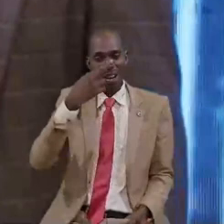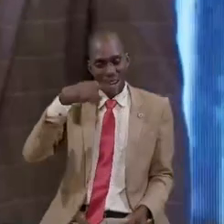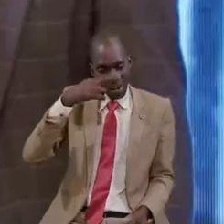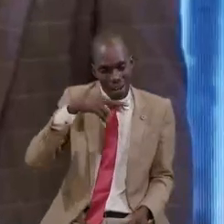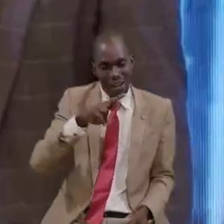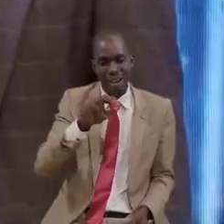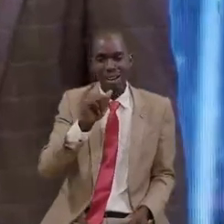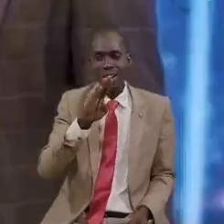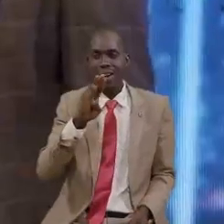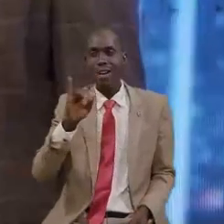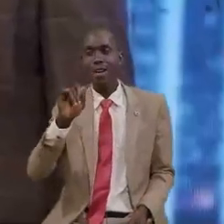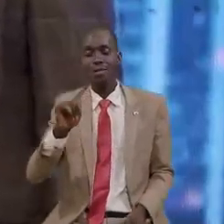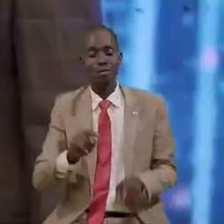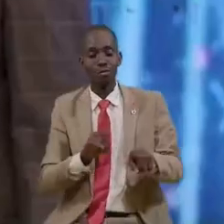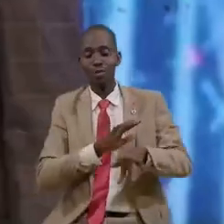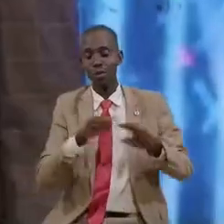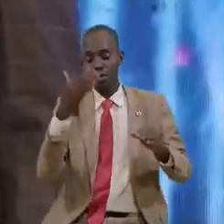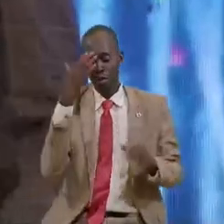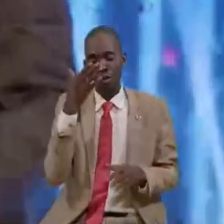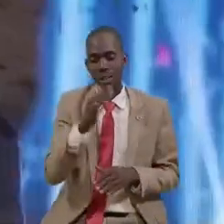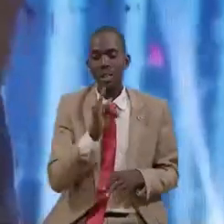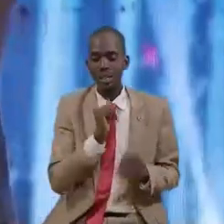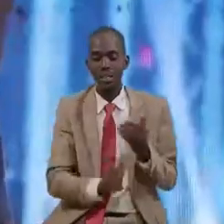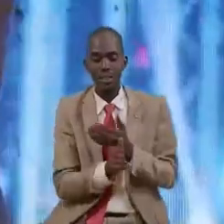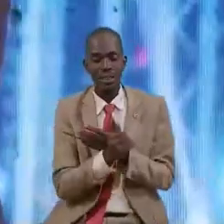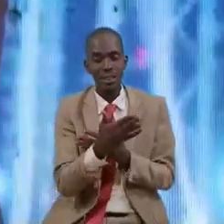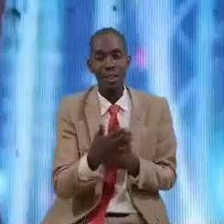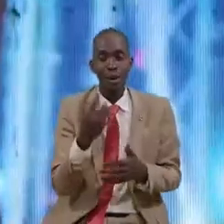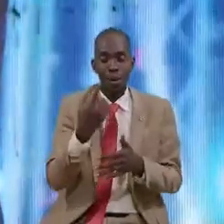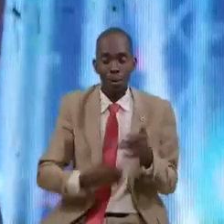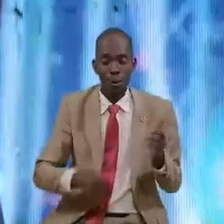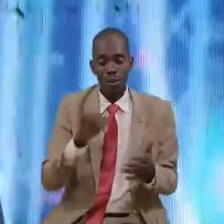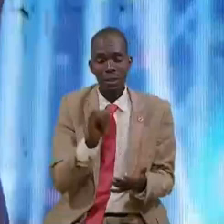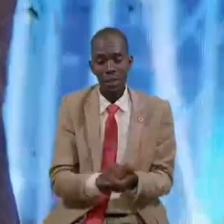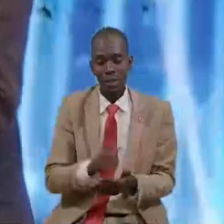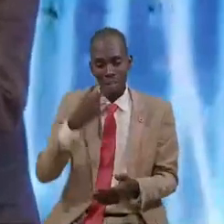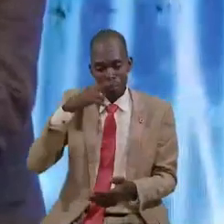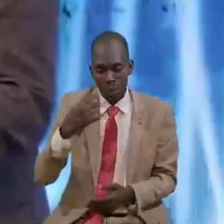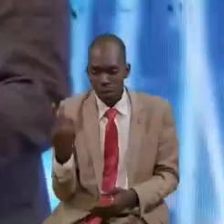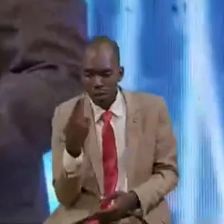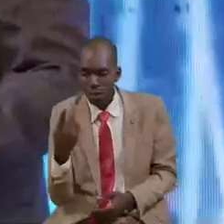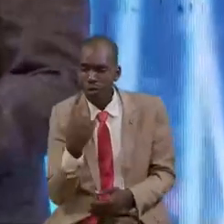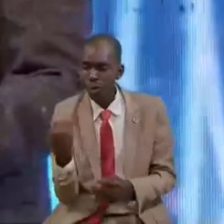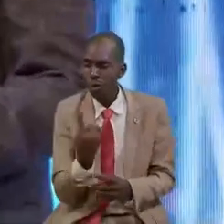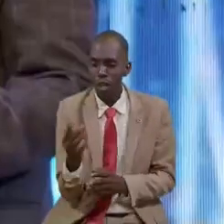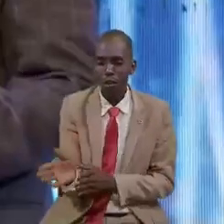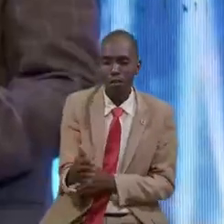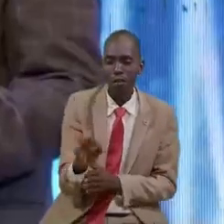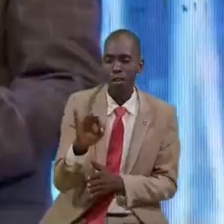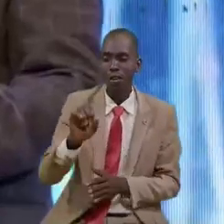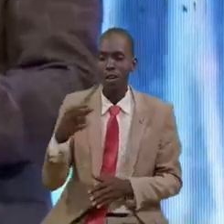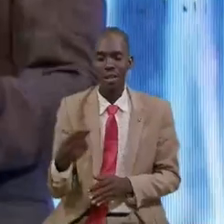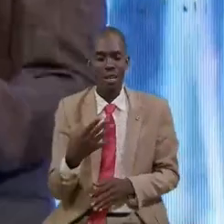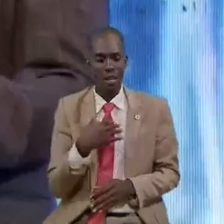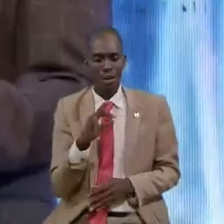je vois le piège là-bas. Le lapin ne savait pas qu'il y a un piège là-bas. Tout ce que